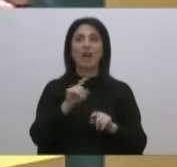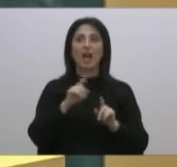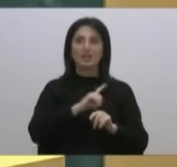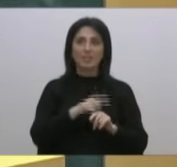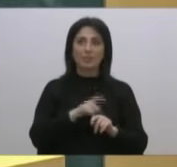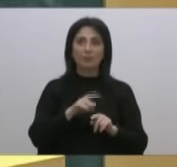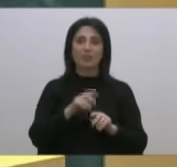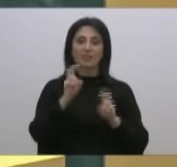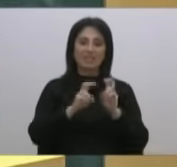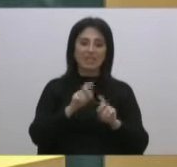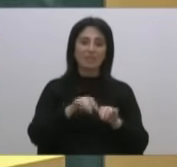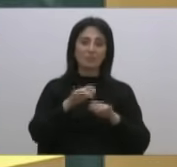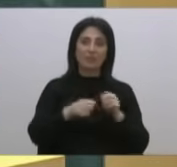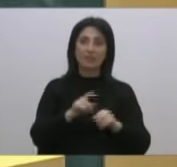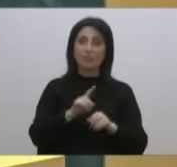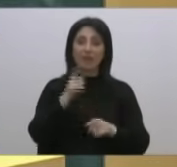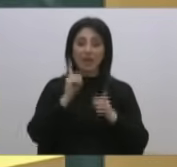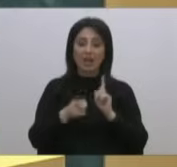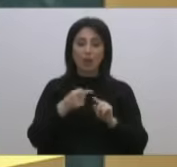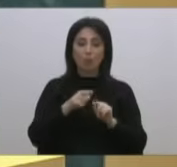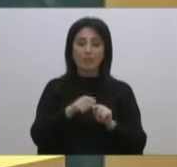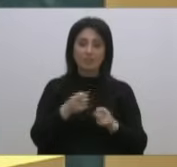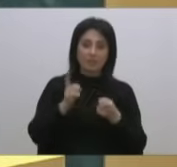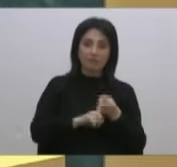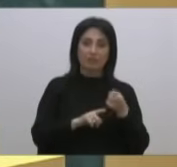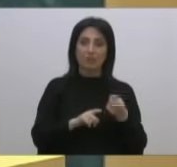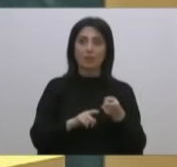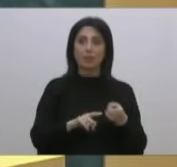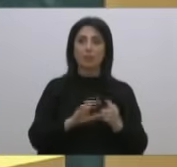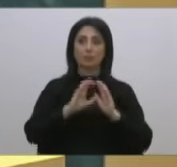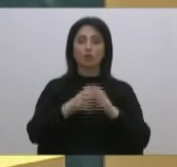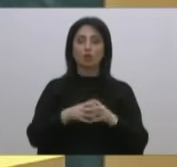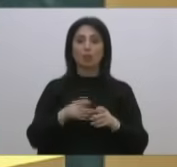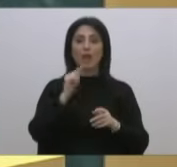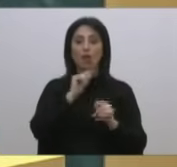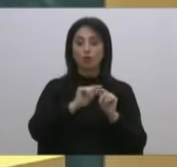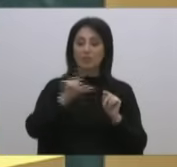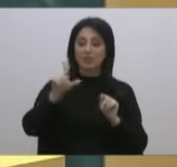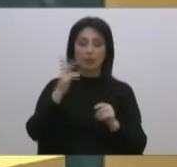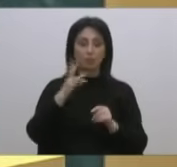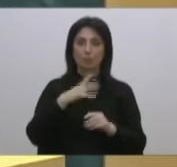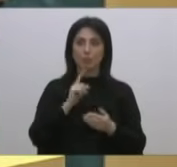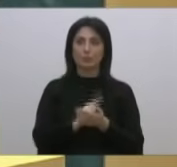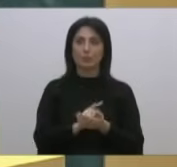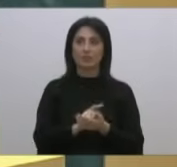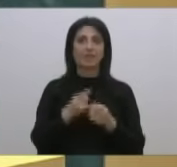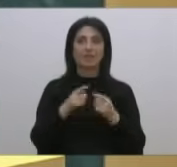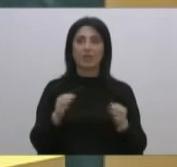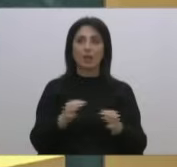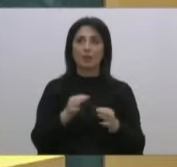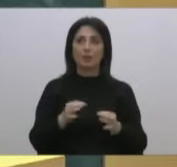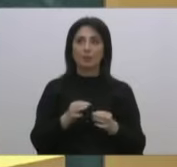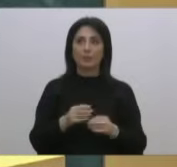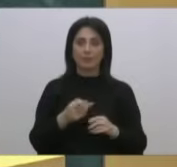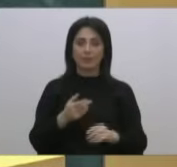de zali, cecne ragat sa țar, da, asta cu calhimera, real urat, este sari, amazei că l-osteli, sopliu, tau slu, e cos economica ganuitare. Schoa,